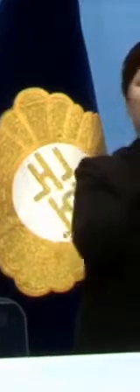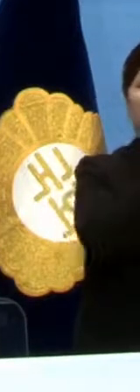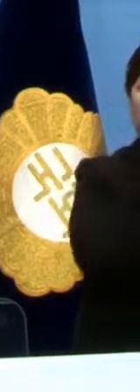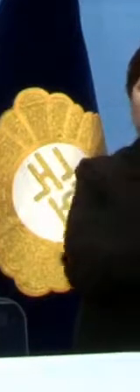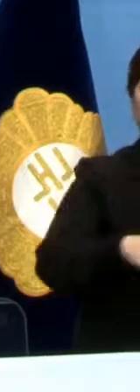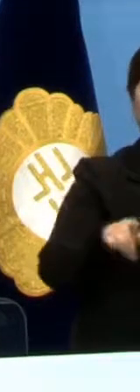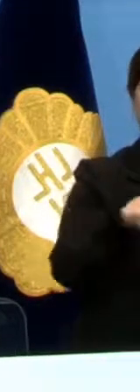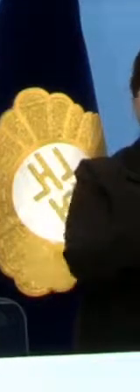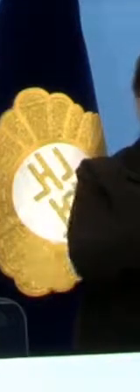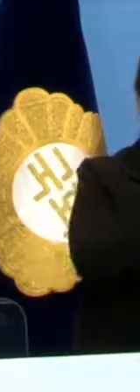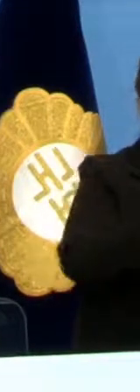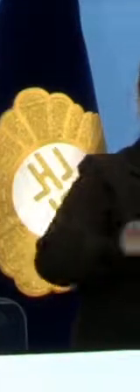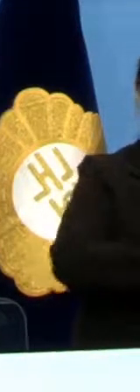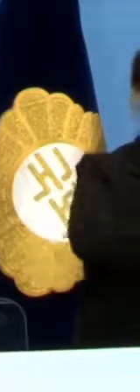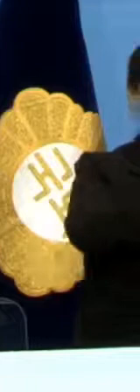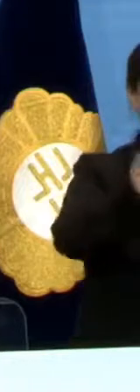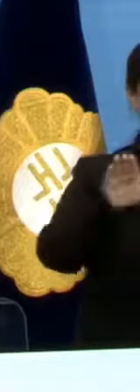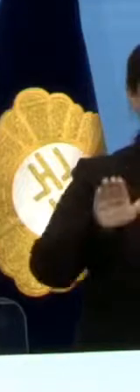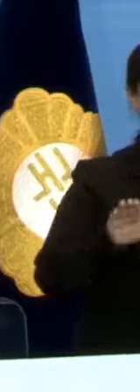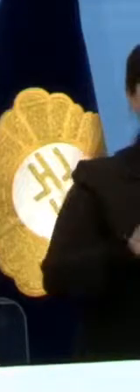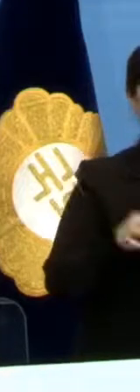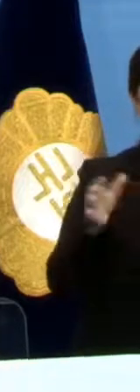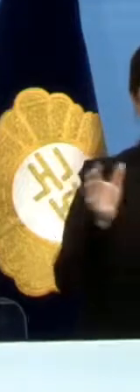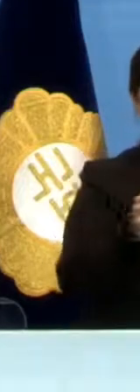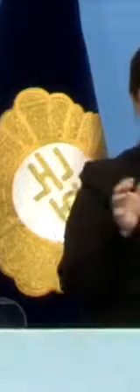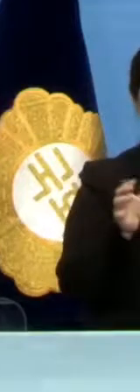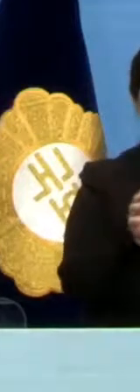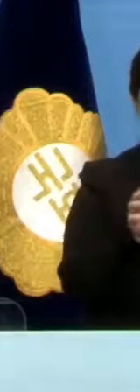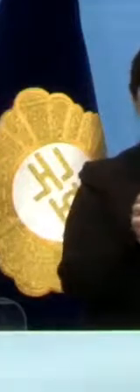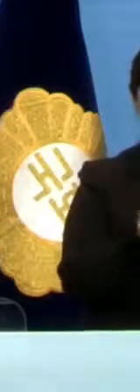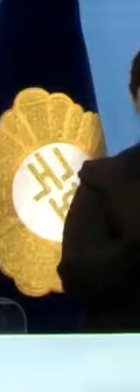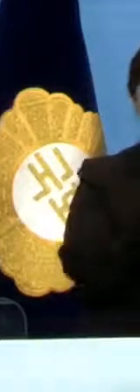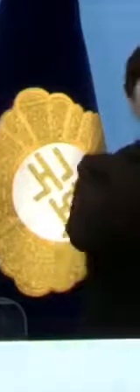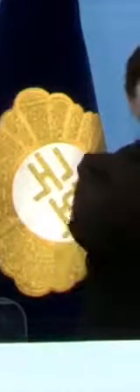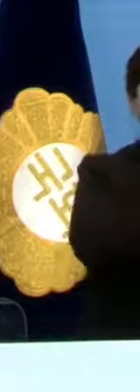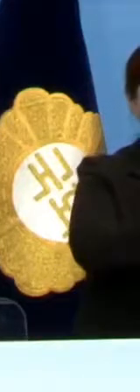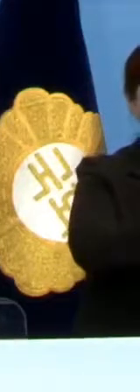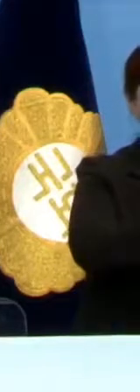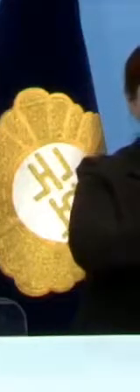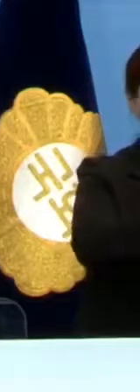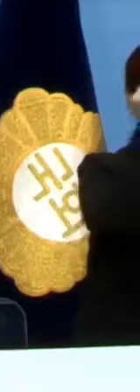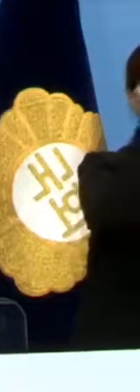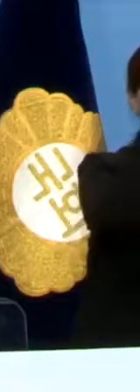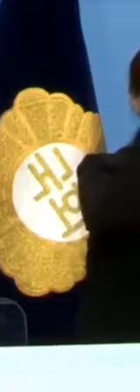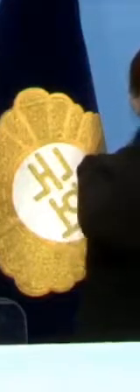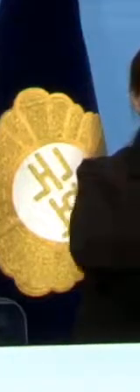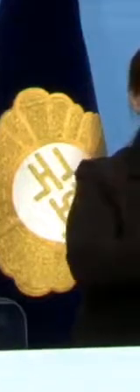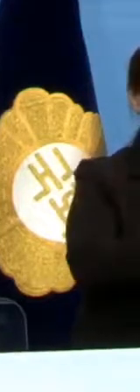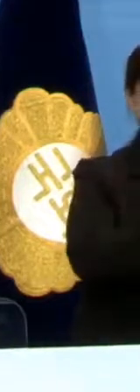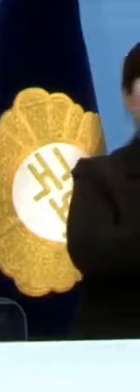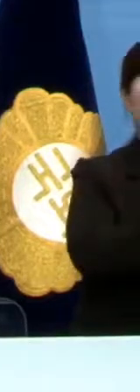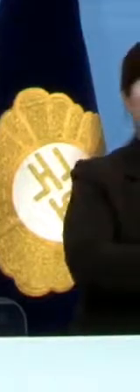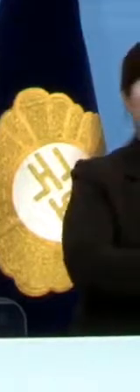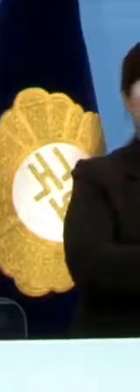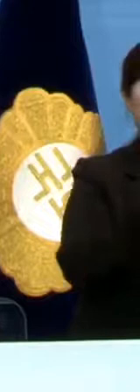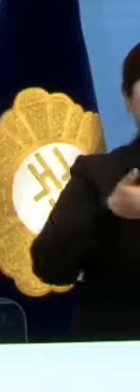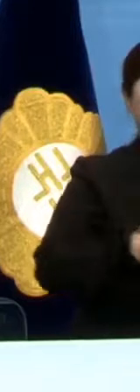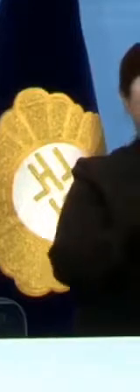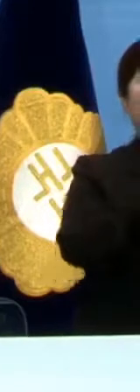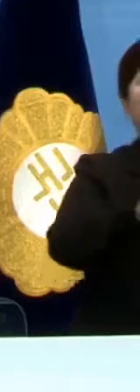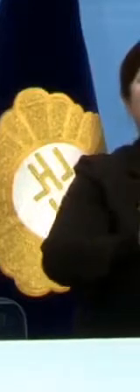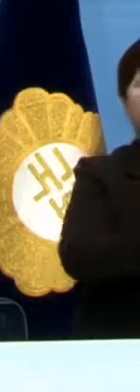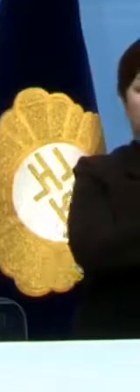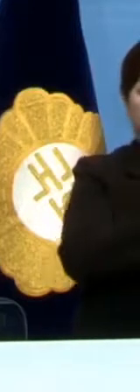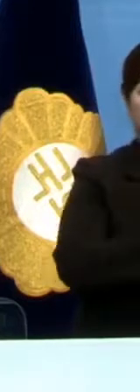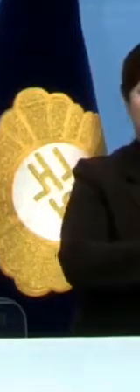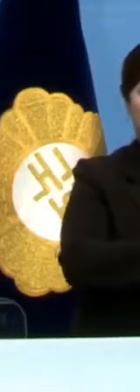가덕신공항을 위한 저희들이 모임의 이제 취지를 기본적으로 출발이 그런 고향을 사랑하는